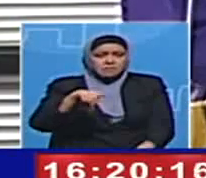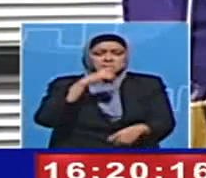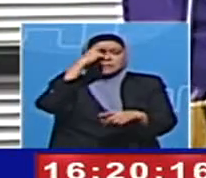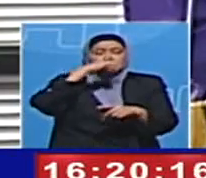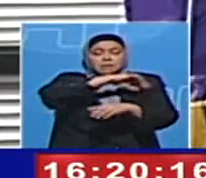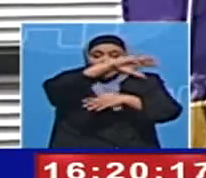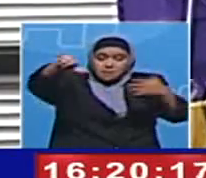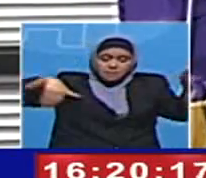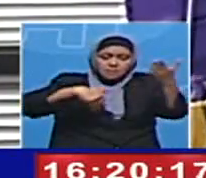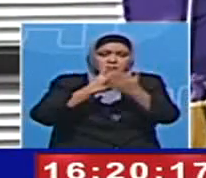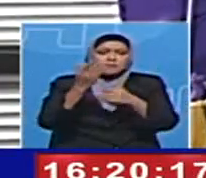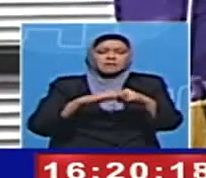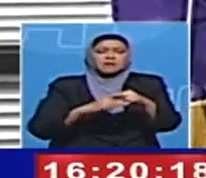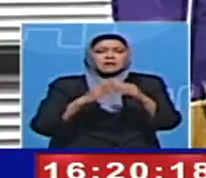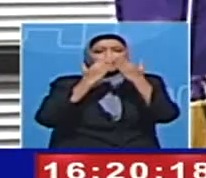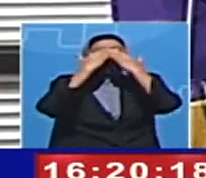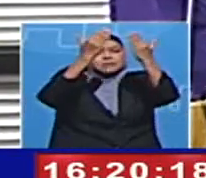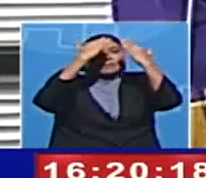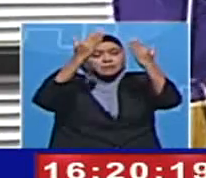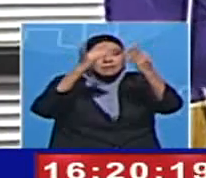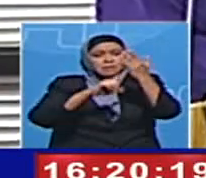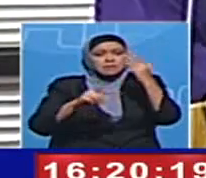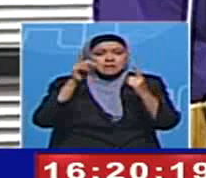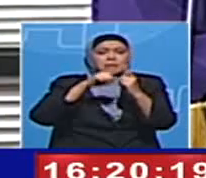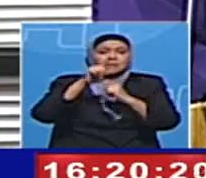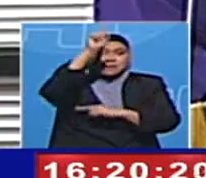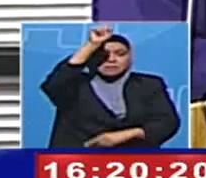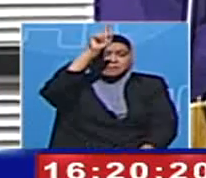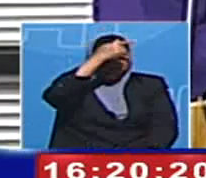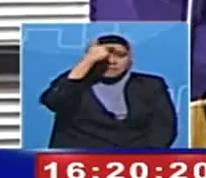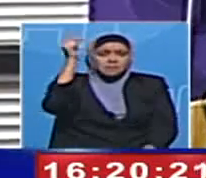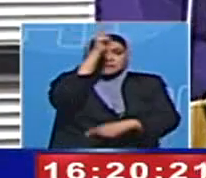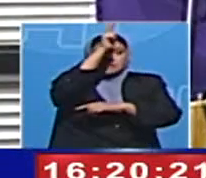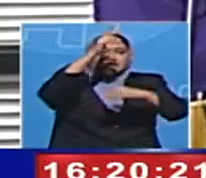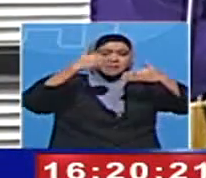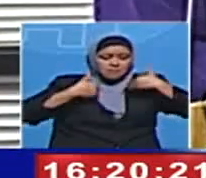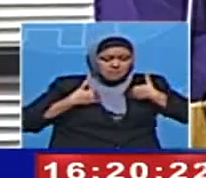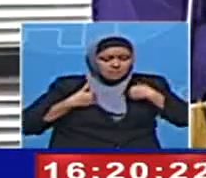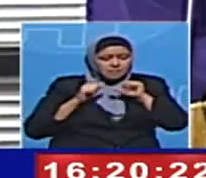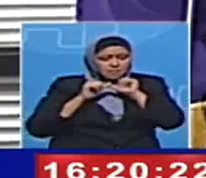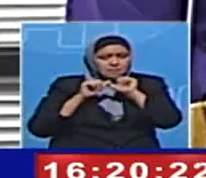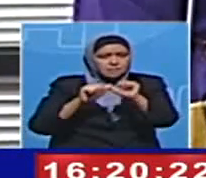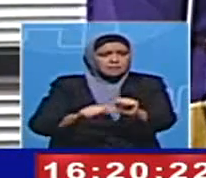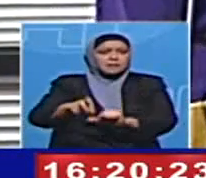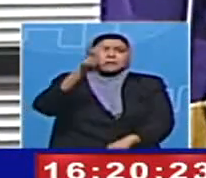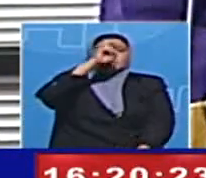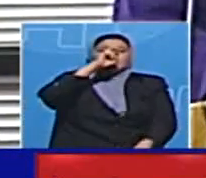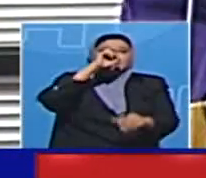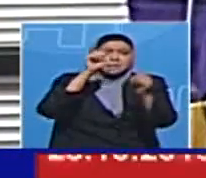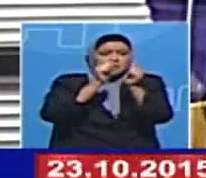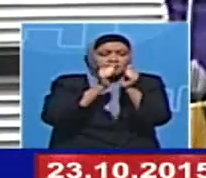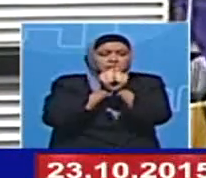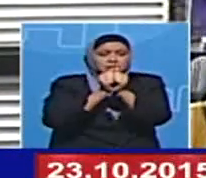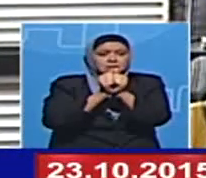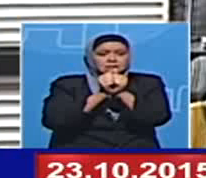segalanya bersyukurlah kita pada Allah kerana kerajaan yang ada tetap bertegas dengan pendirian